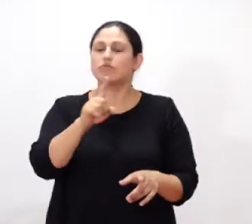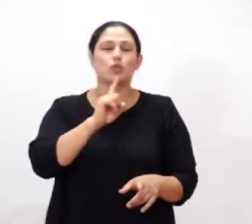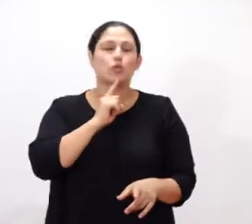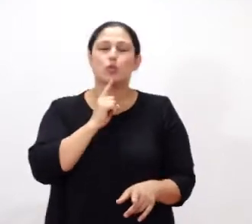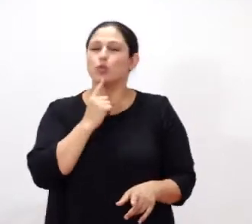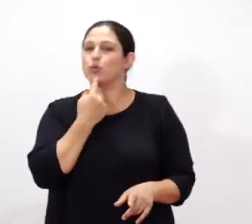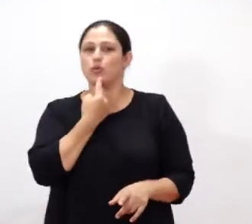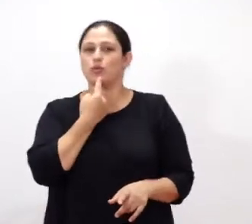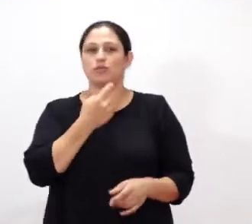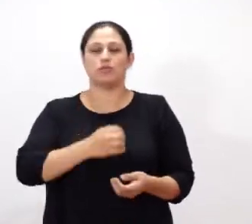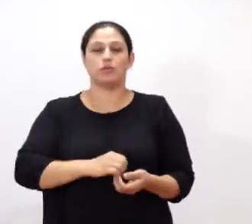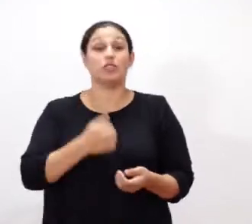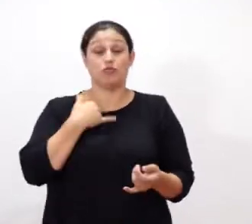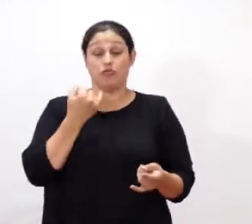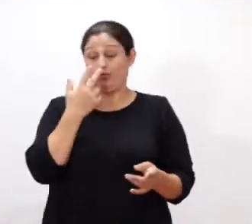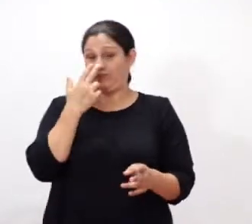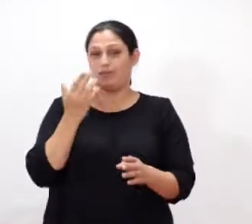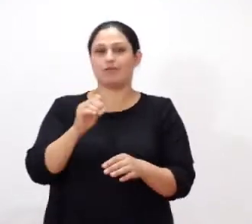میدهم